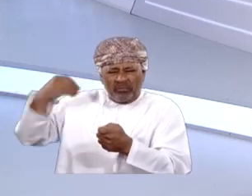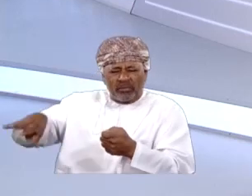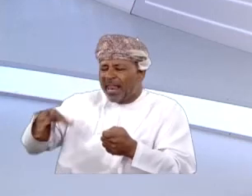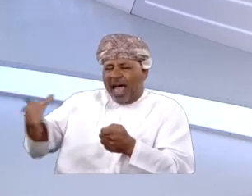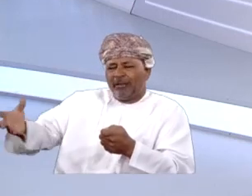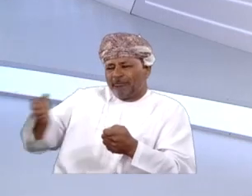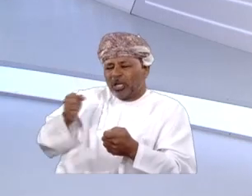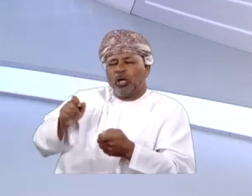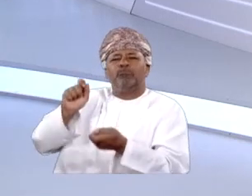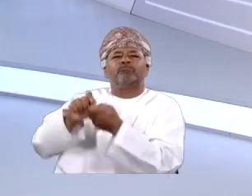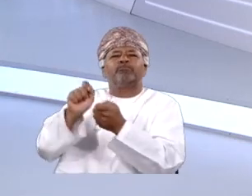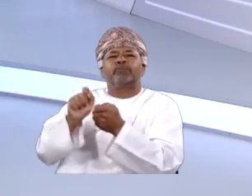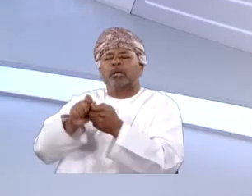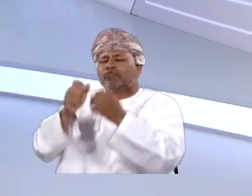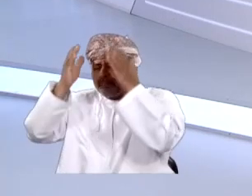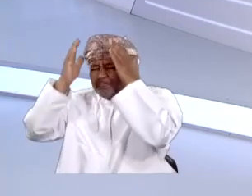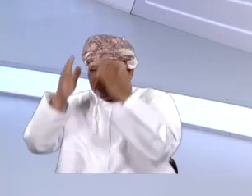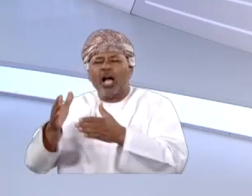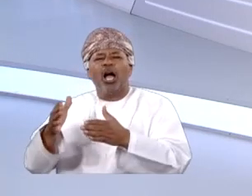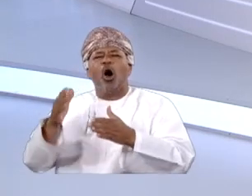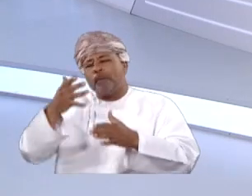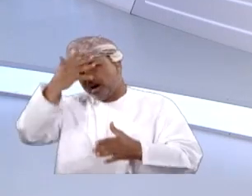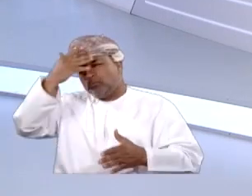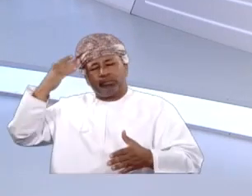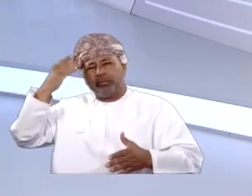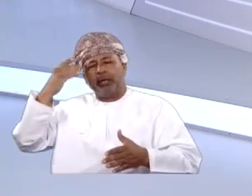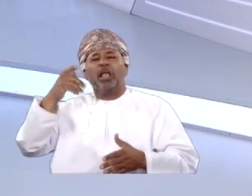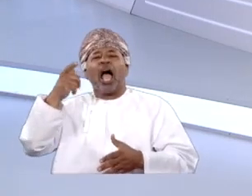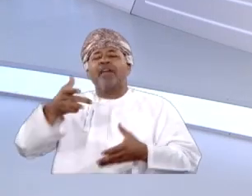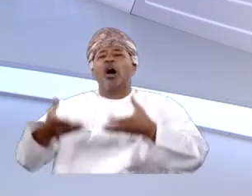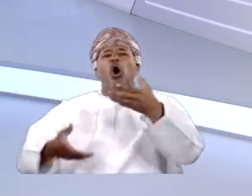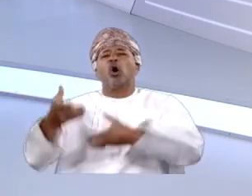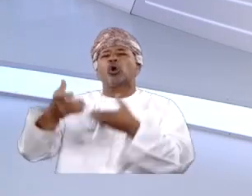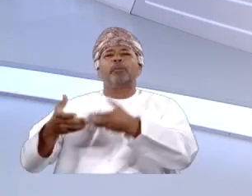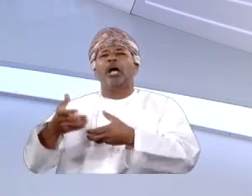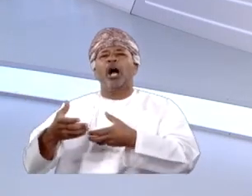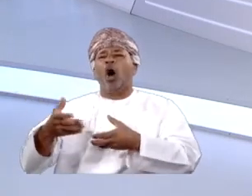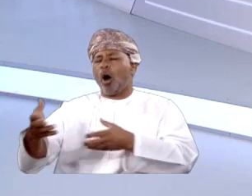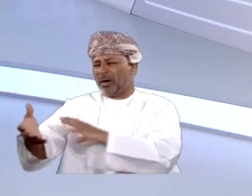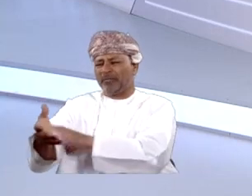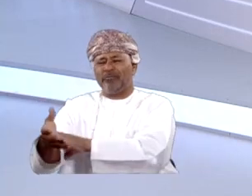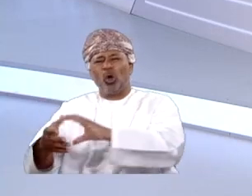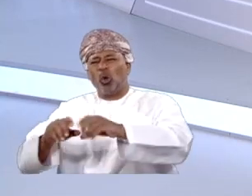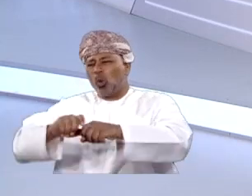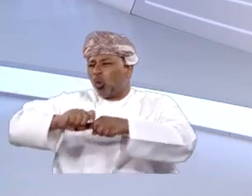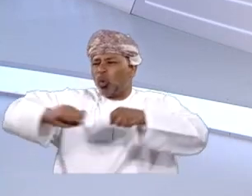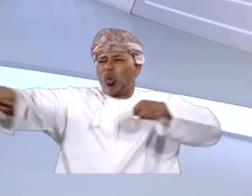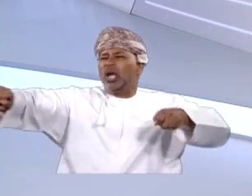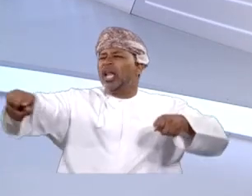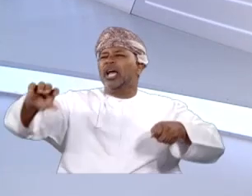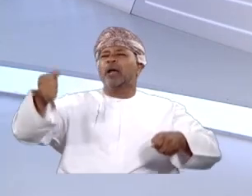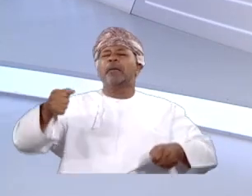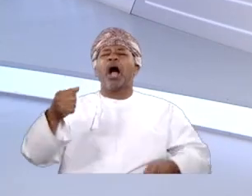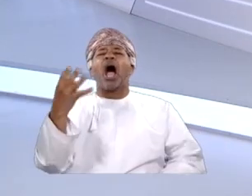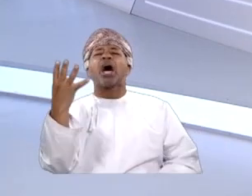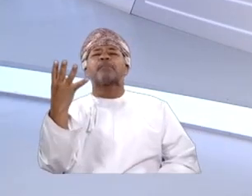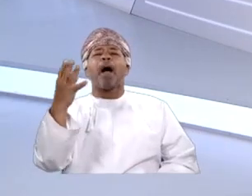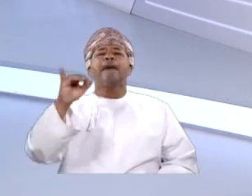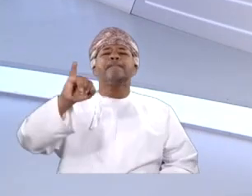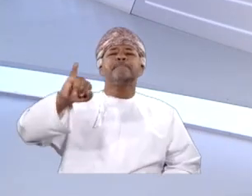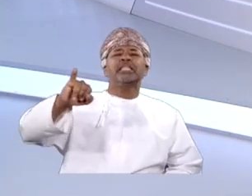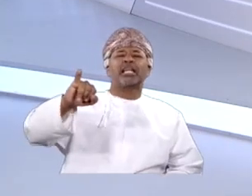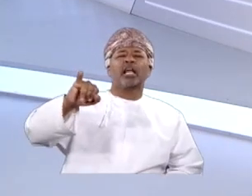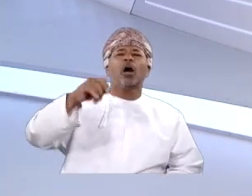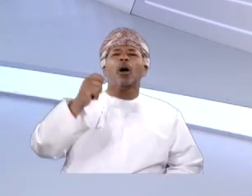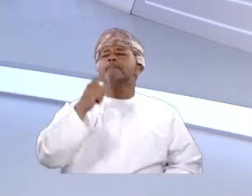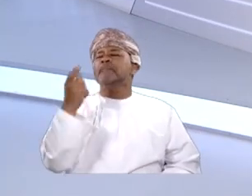يعكف النحاتون والباحثون على تطويره. الروبوت ذو الذراع الطويل يبلغ طوله حوالي 4 أمتار